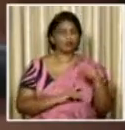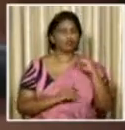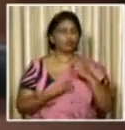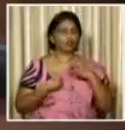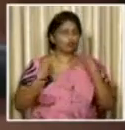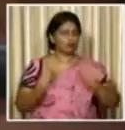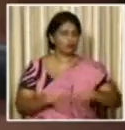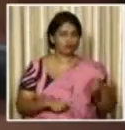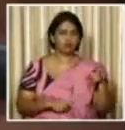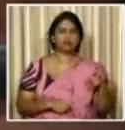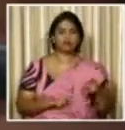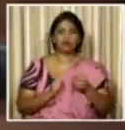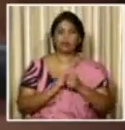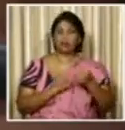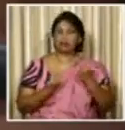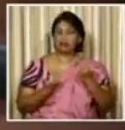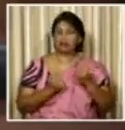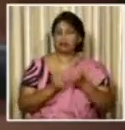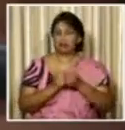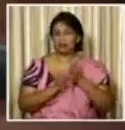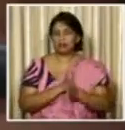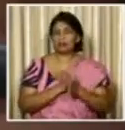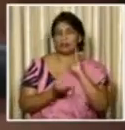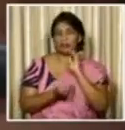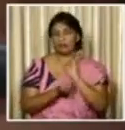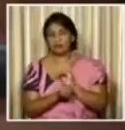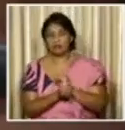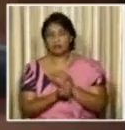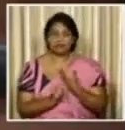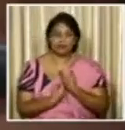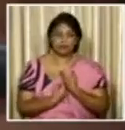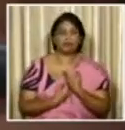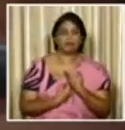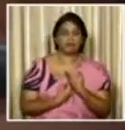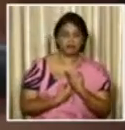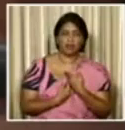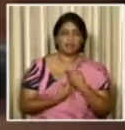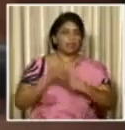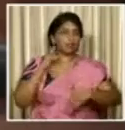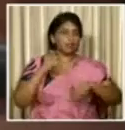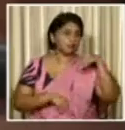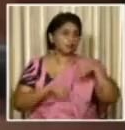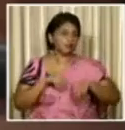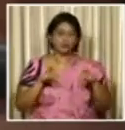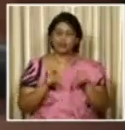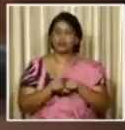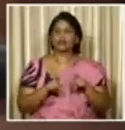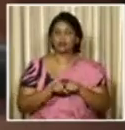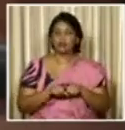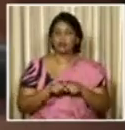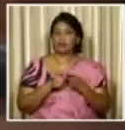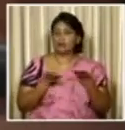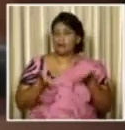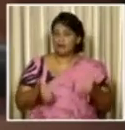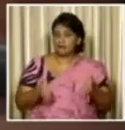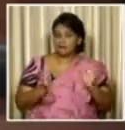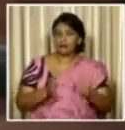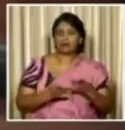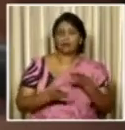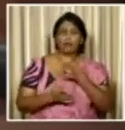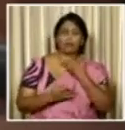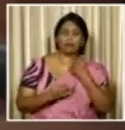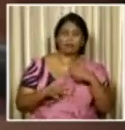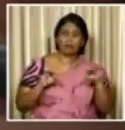ima, kerala tiennya dewa lekke araksha ima. දේශපාලන වශයෙන් ඇති වී තිබෙන